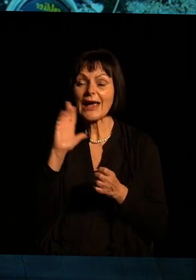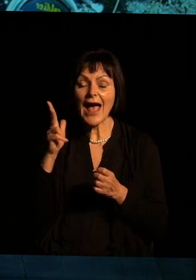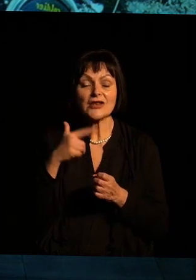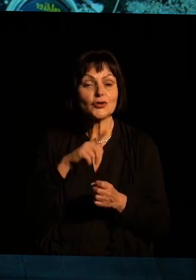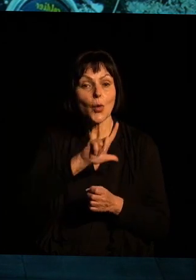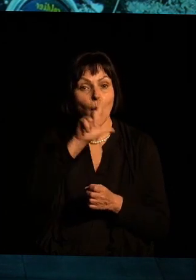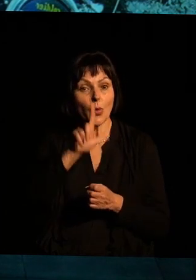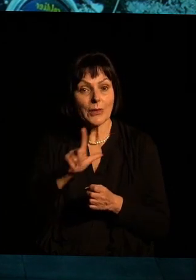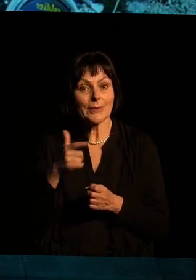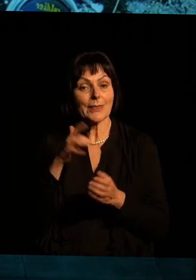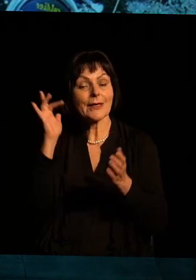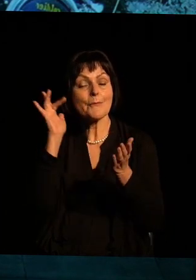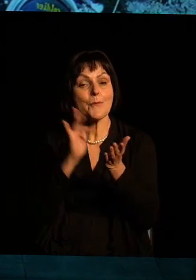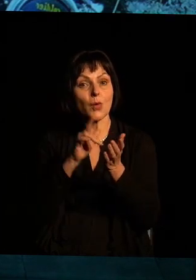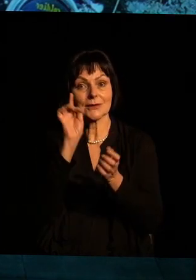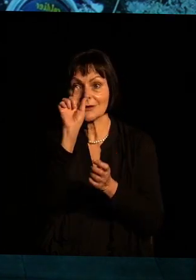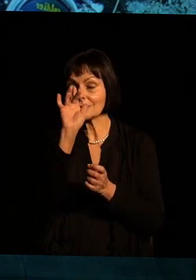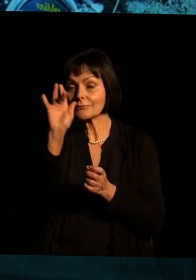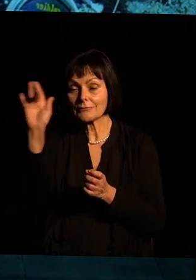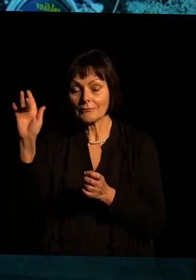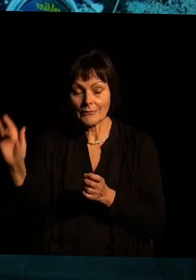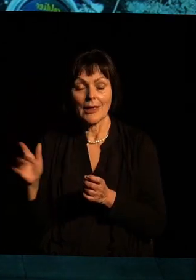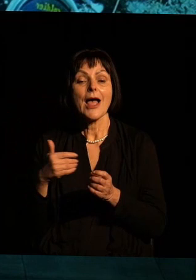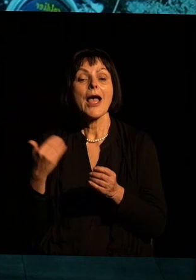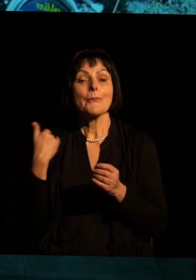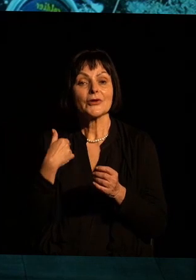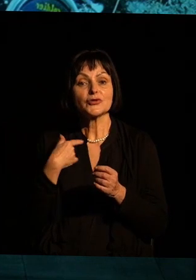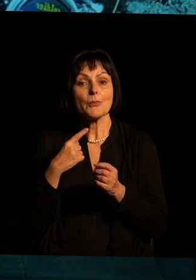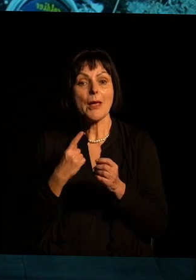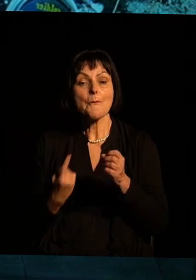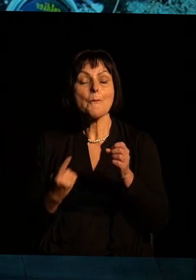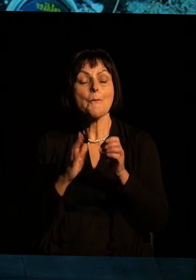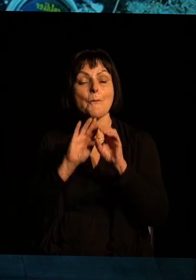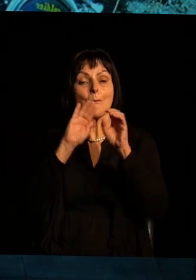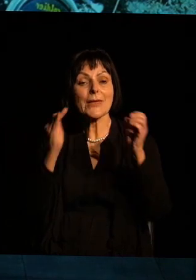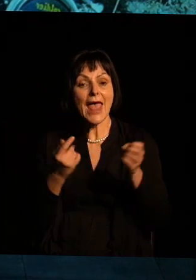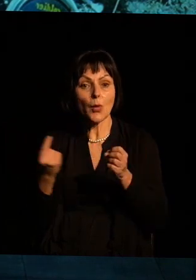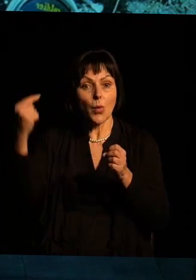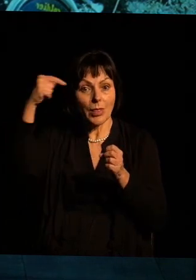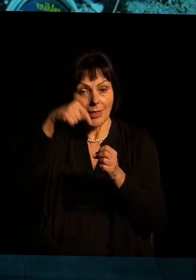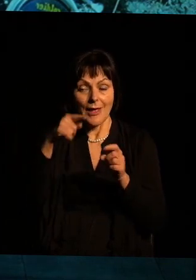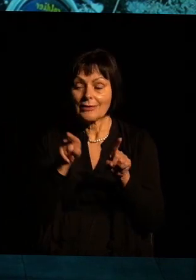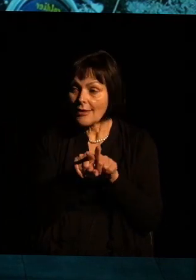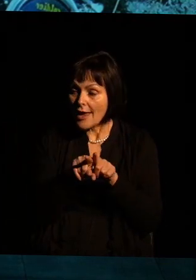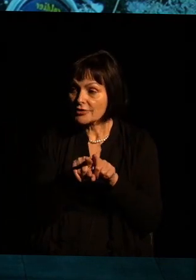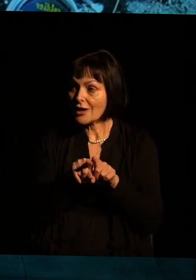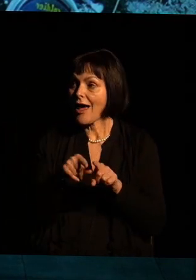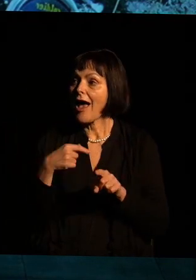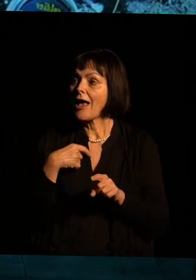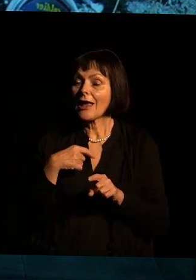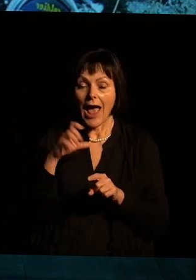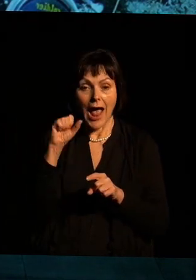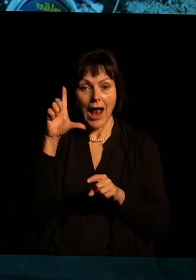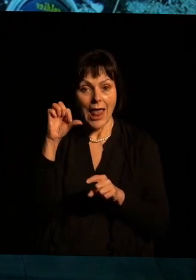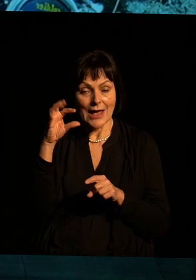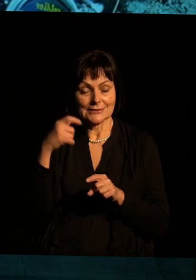bardzo charakterystyczny punkt zaliczyć. No również byliśmy na kole podbiegunowym na Lasse. No i tutaj chłopcy, no właśnie